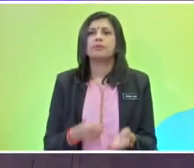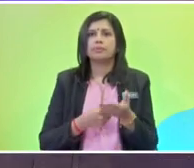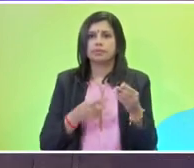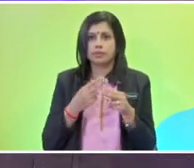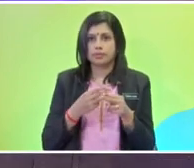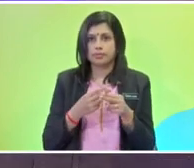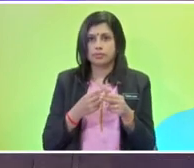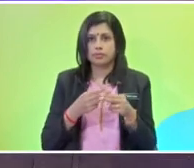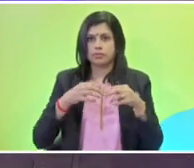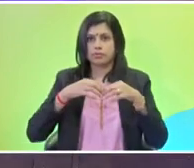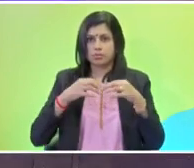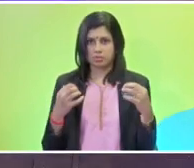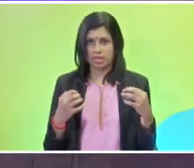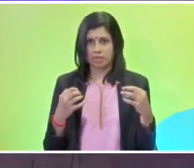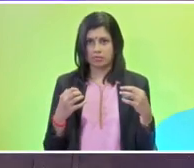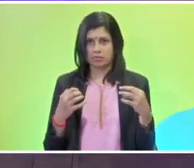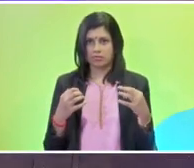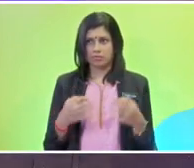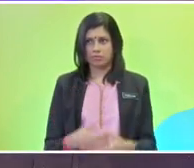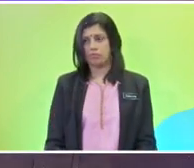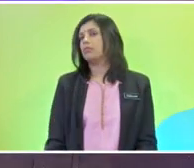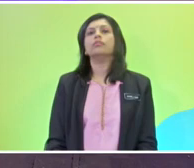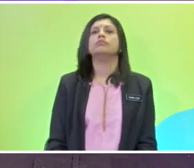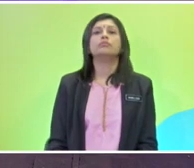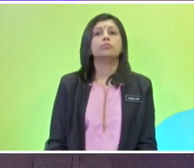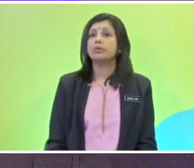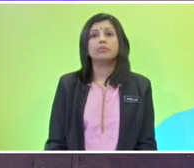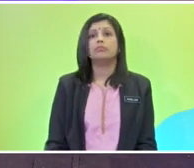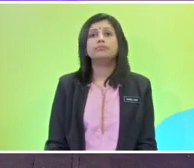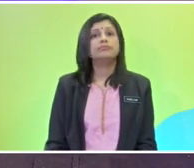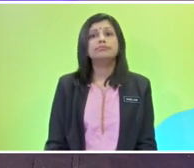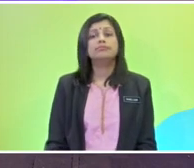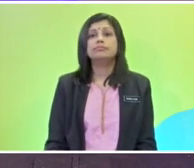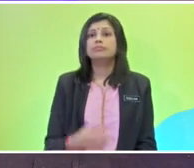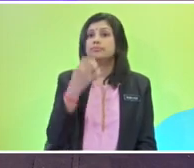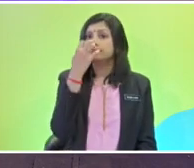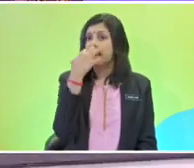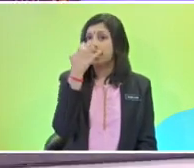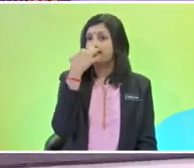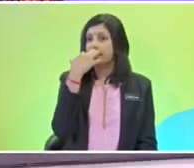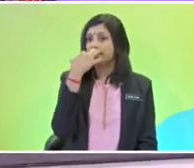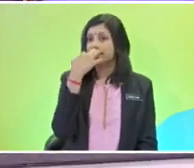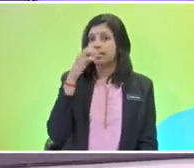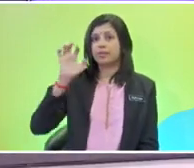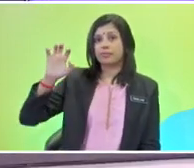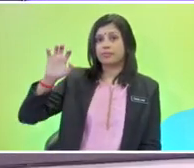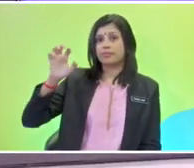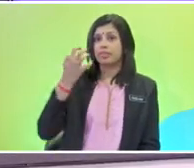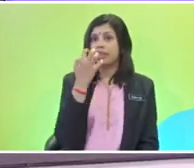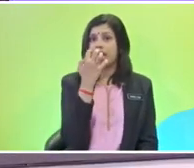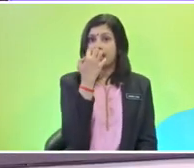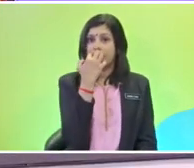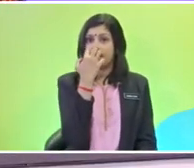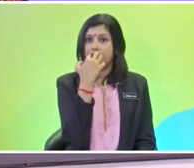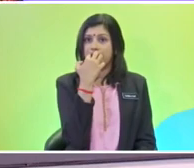durian, cikgu. Oh, bukan, Din. Ini namanya nanas. Nanas. Okey, kalau durian tu yang penuh duri